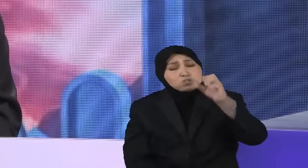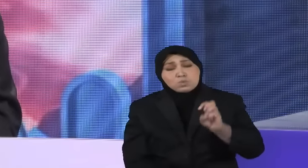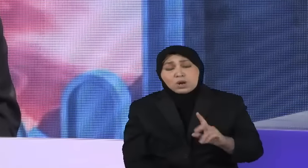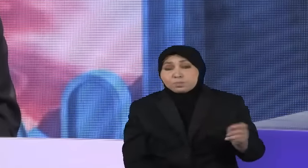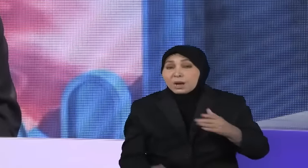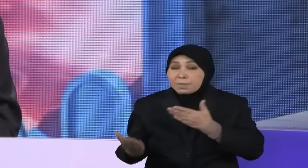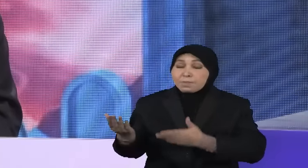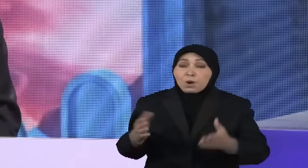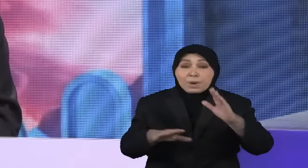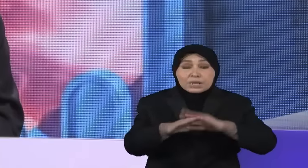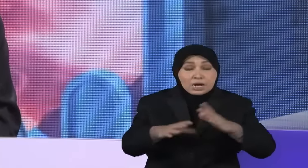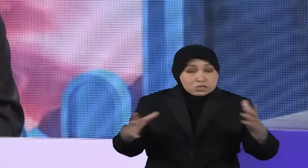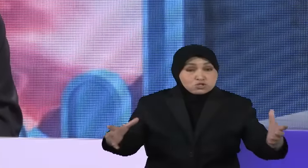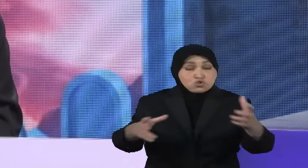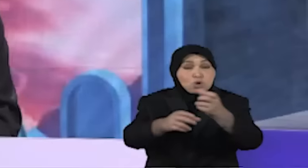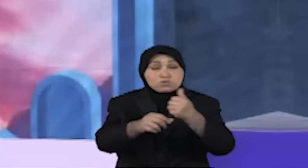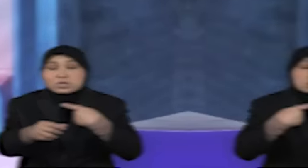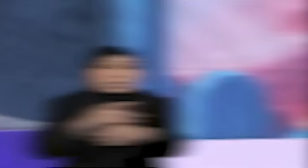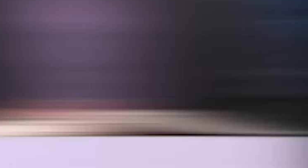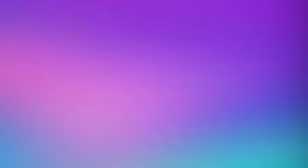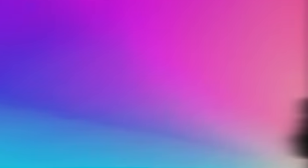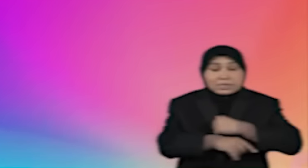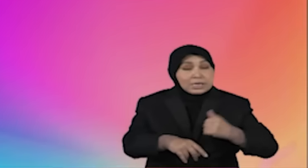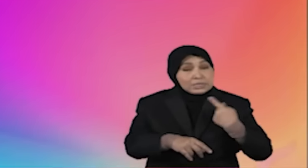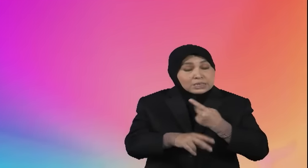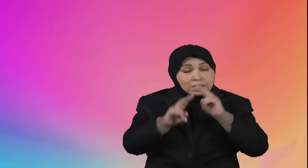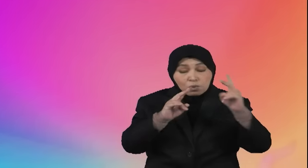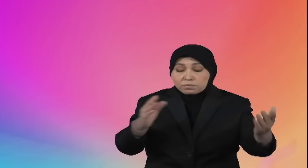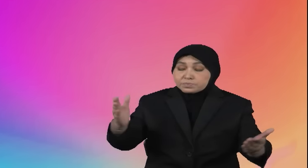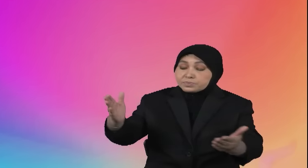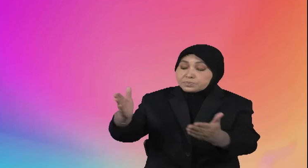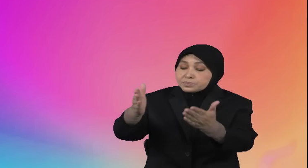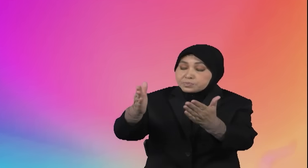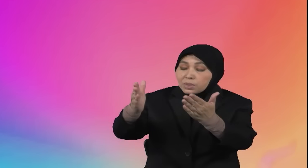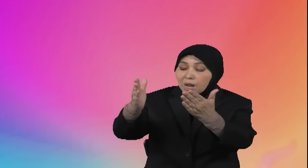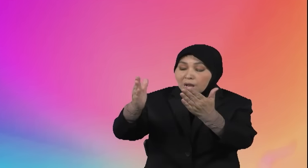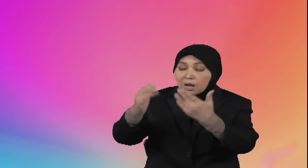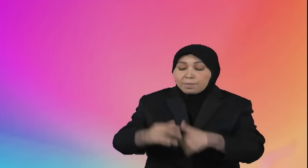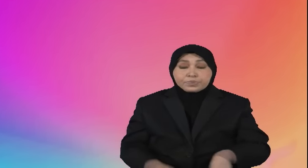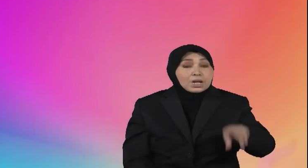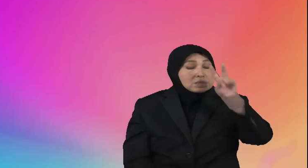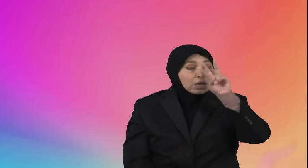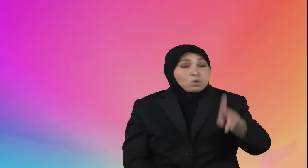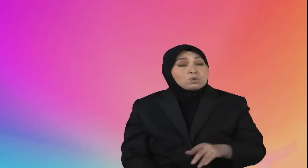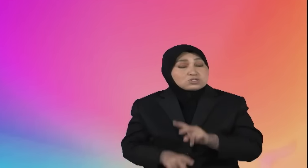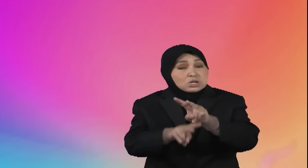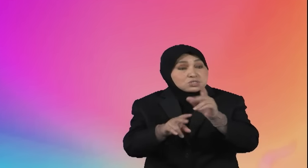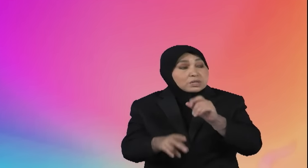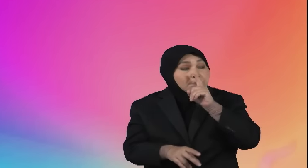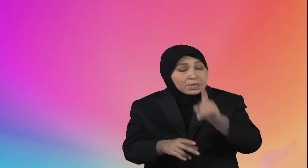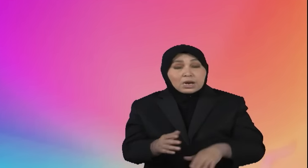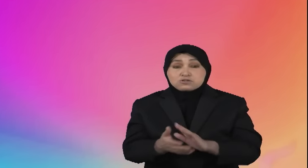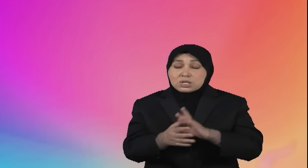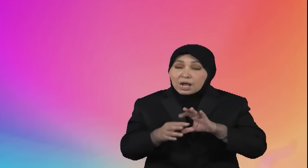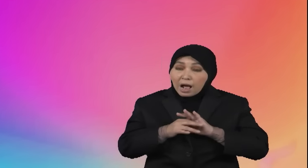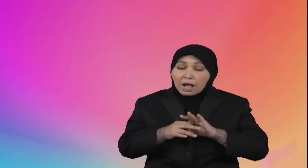Taala. Membawa pada resolusi kita pada hari ini, kita saksikan. Yang pertama ialah kita beri kesaksian yang benar agar hak sepatutnya